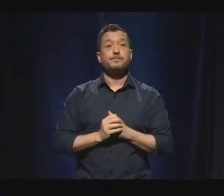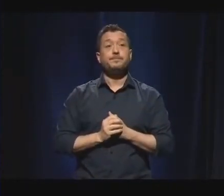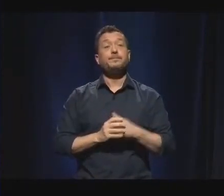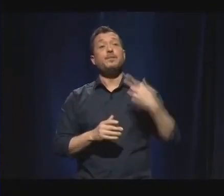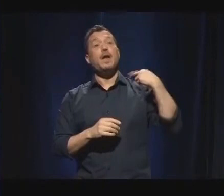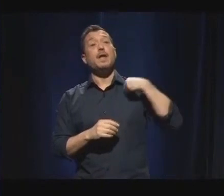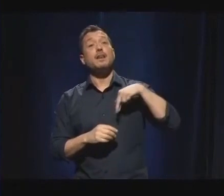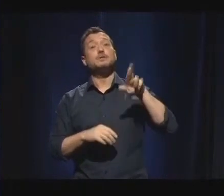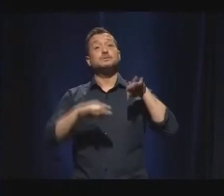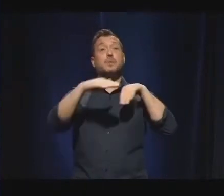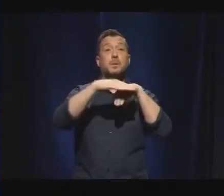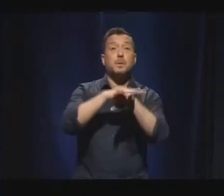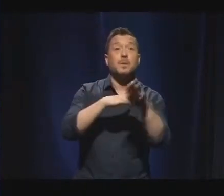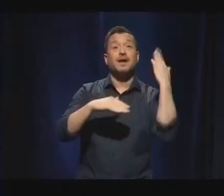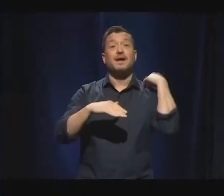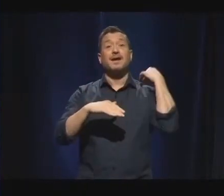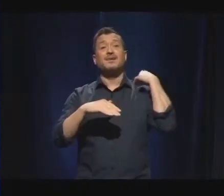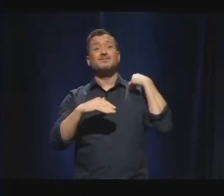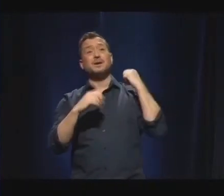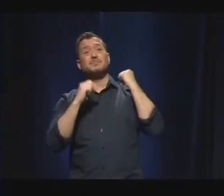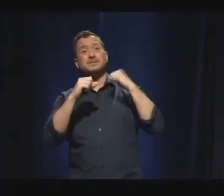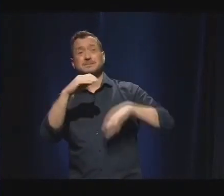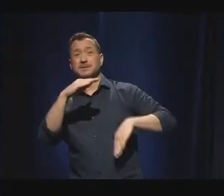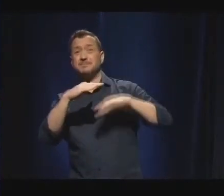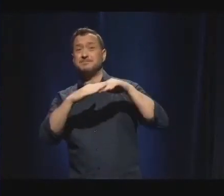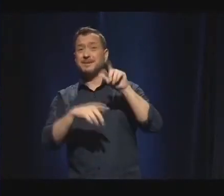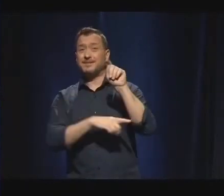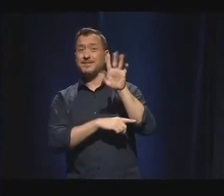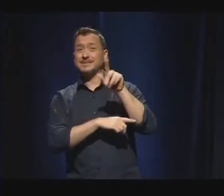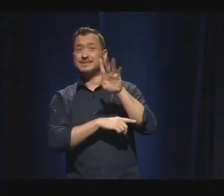25 à 100. Donc ça, c'est pour